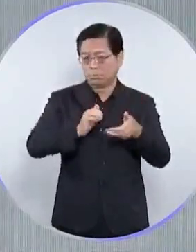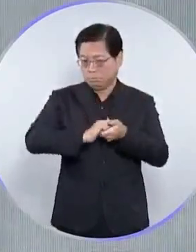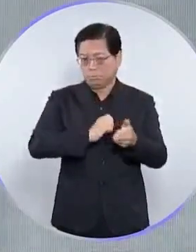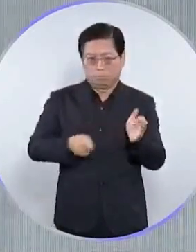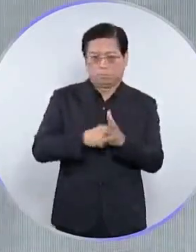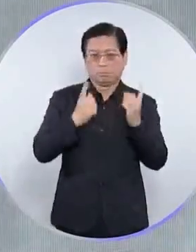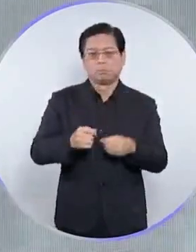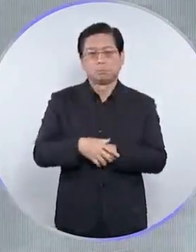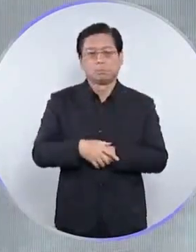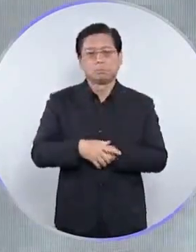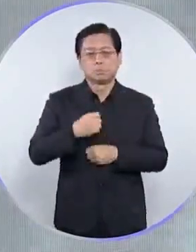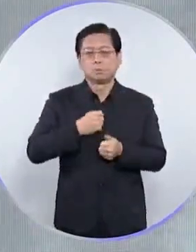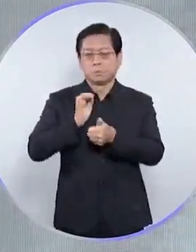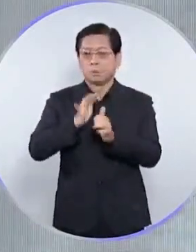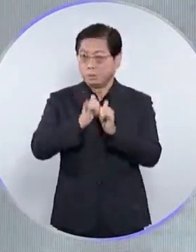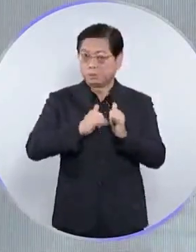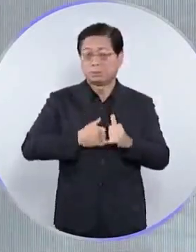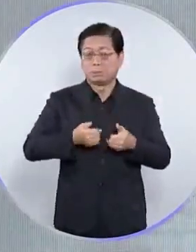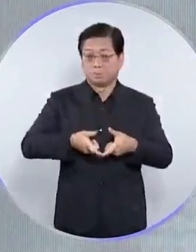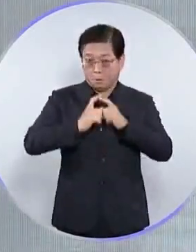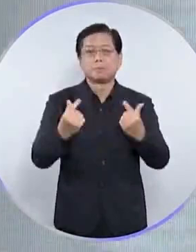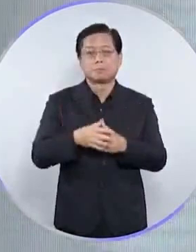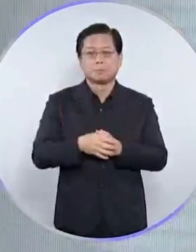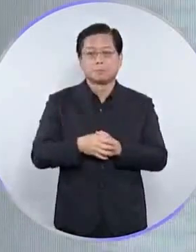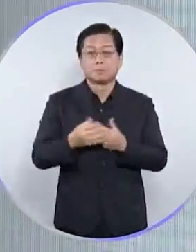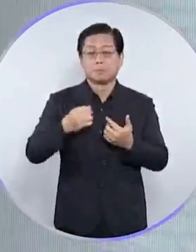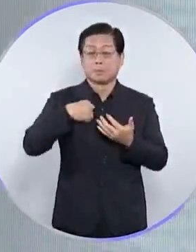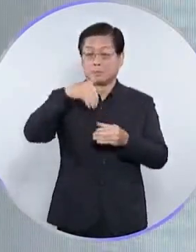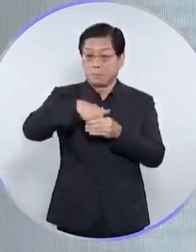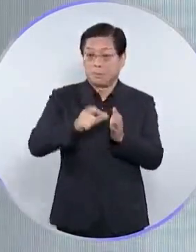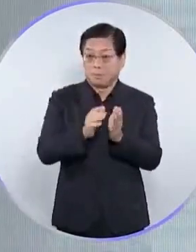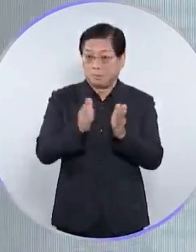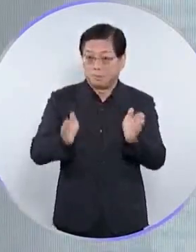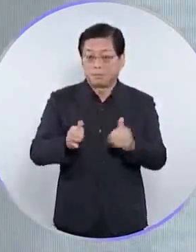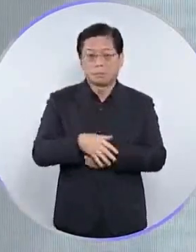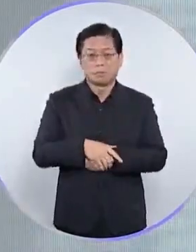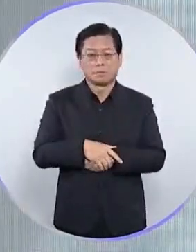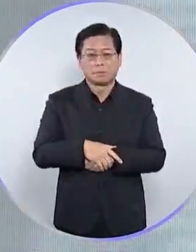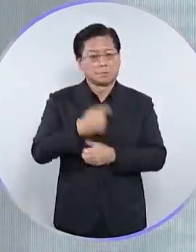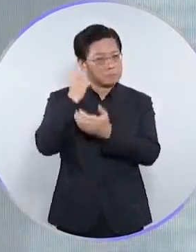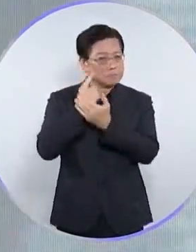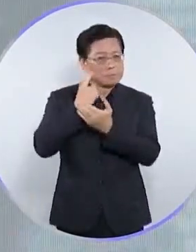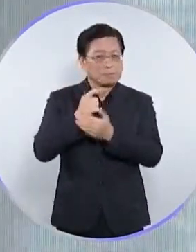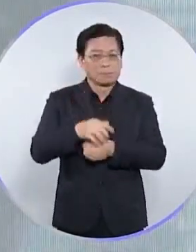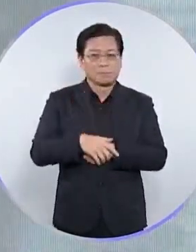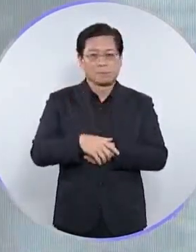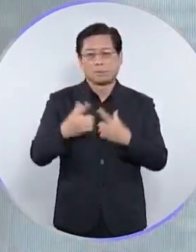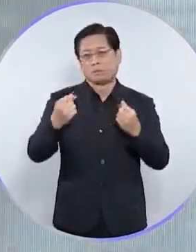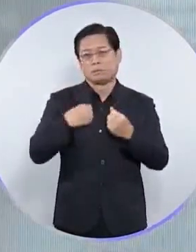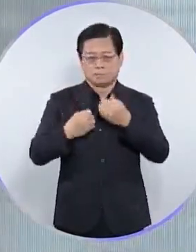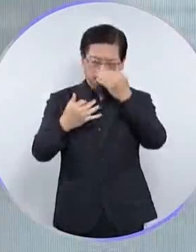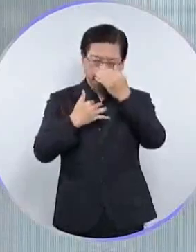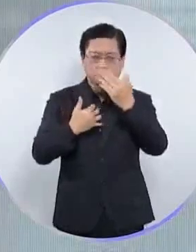软，应该希望咱社会一个公平正义嘛。所以这段时间，逐天你嘛在咧搞